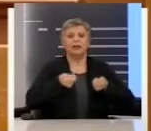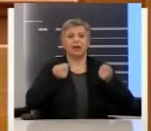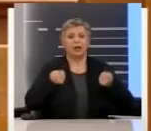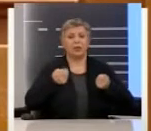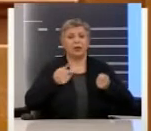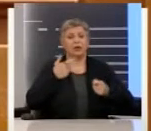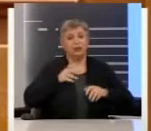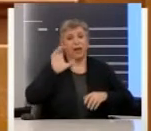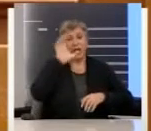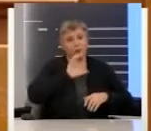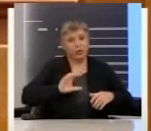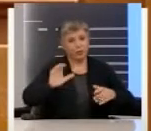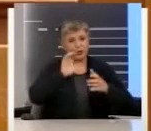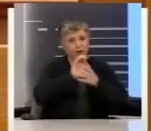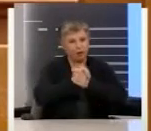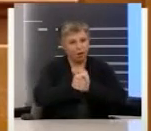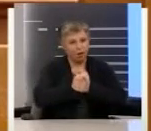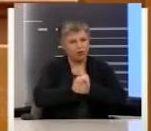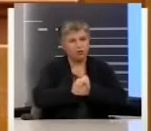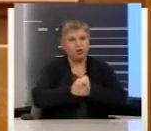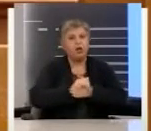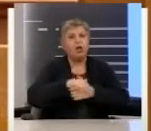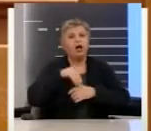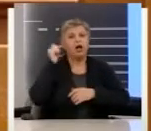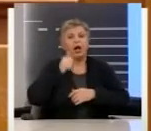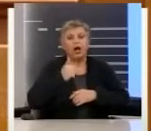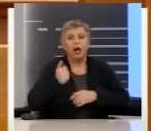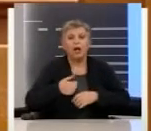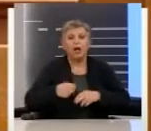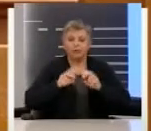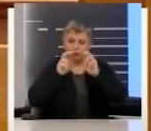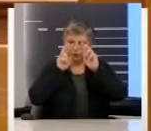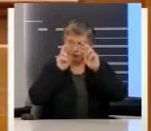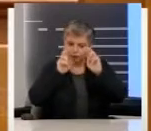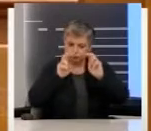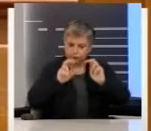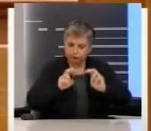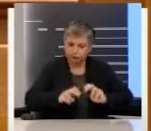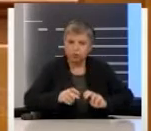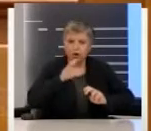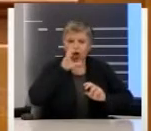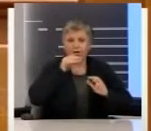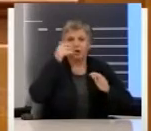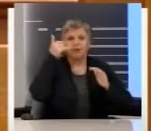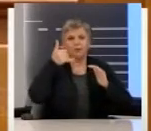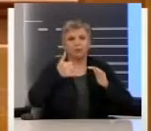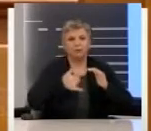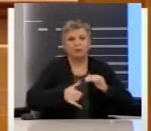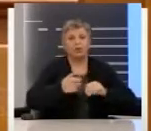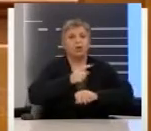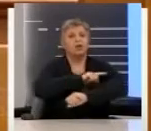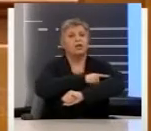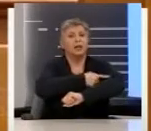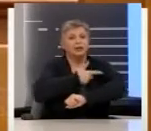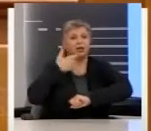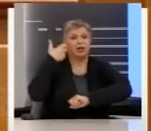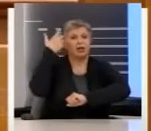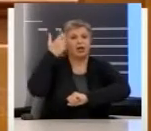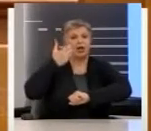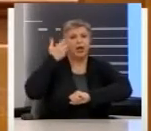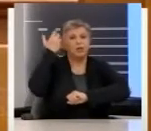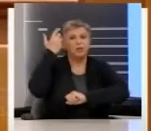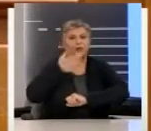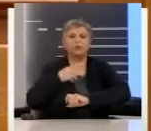Ευρωπαϊκής Ένωσης, πολύ ψαγμένων αποφάσεων, και από ιατρική και από επιστημονική και